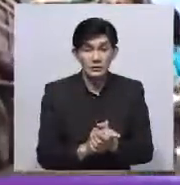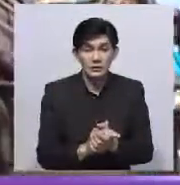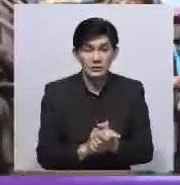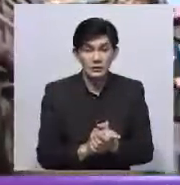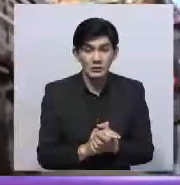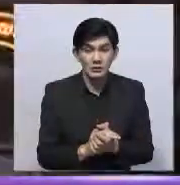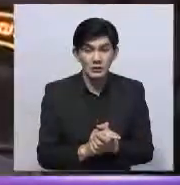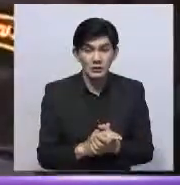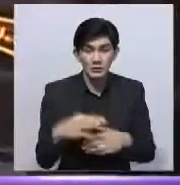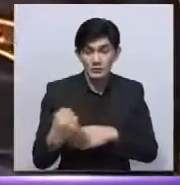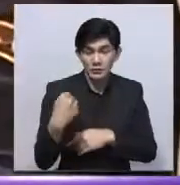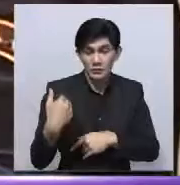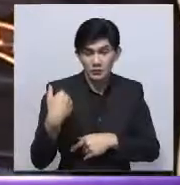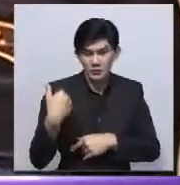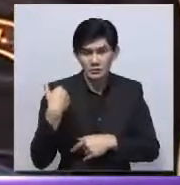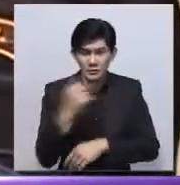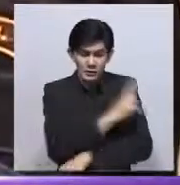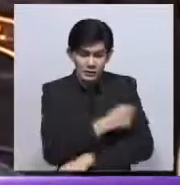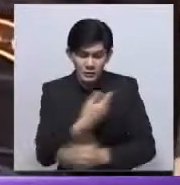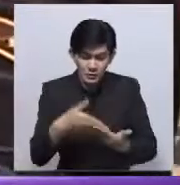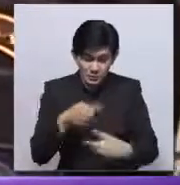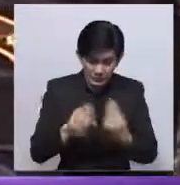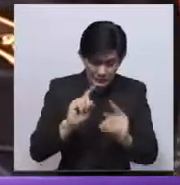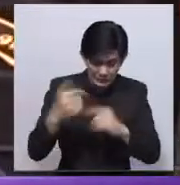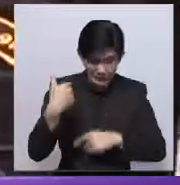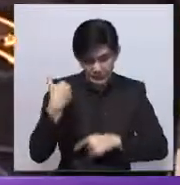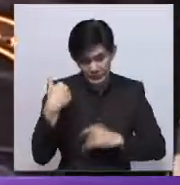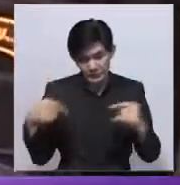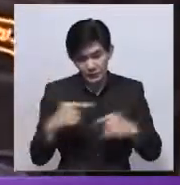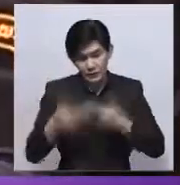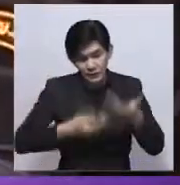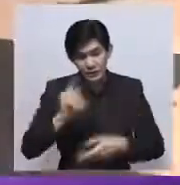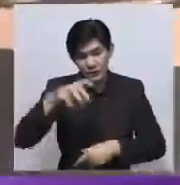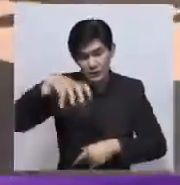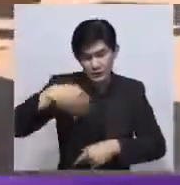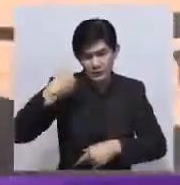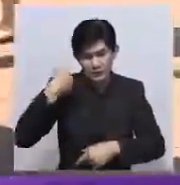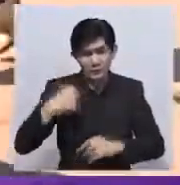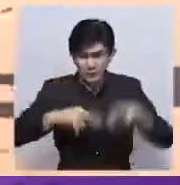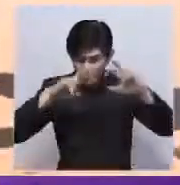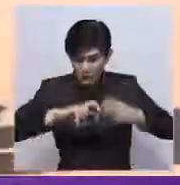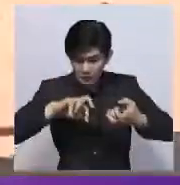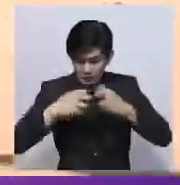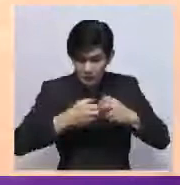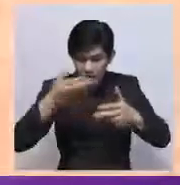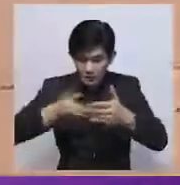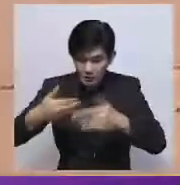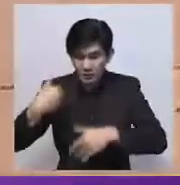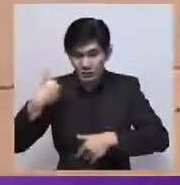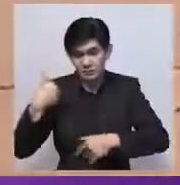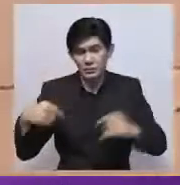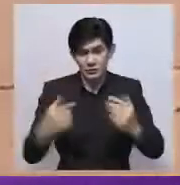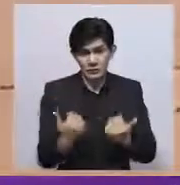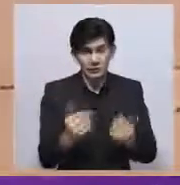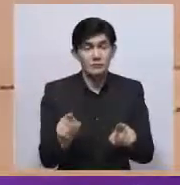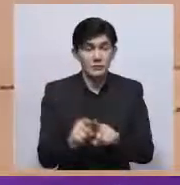ทั้งในด้านความมั่นคงสาธารณสุขด้านเศรษฐกิจและเรื่องฝั่งของตลาดรวมถึงการวิเคราะห์ปัญหาอุปสรรคที่เกิดขึ้นของด่านถาว